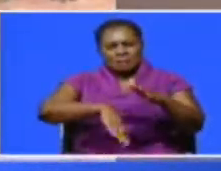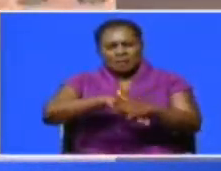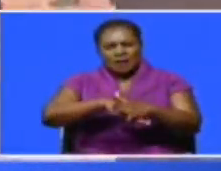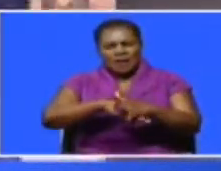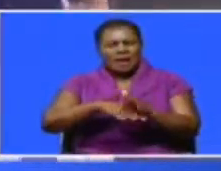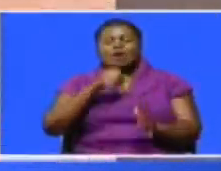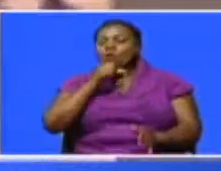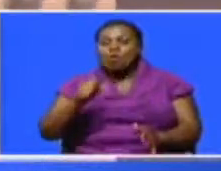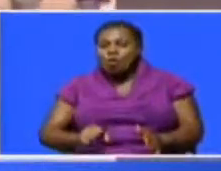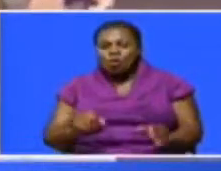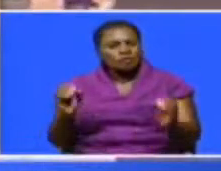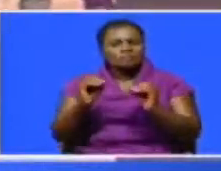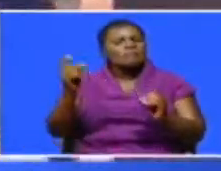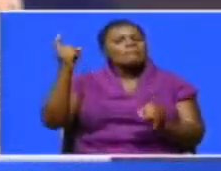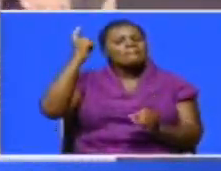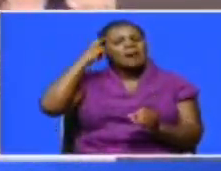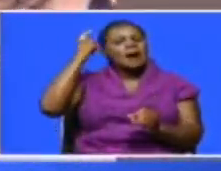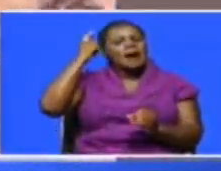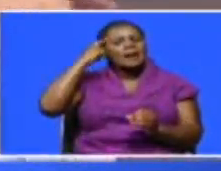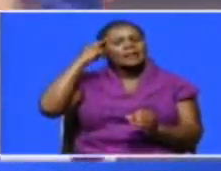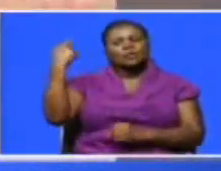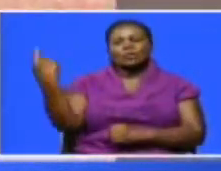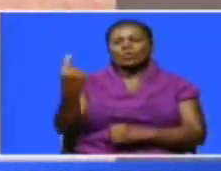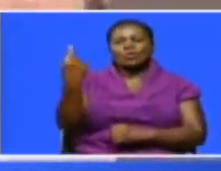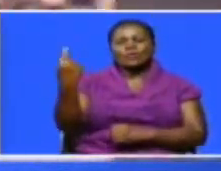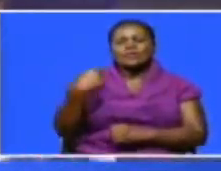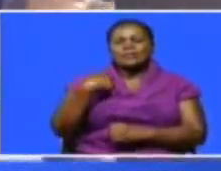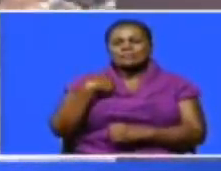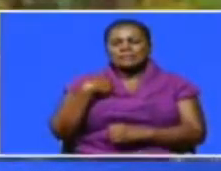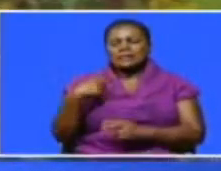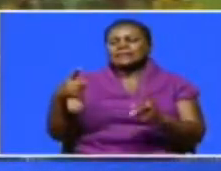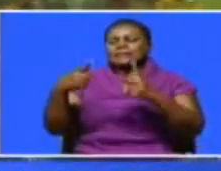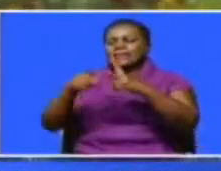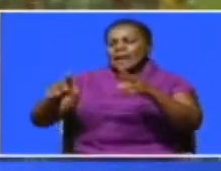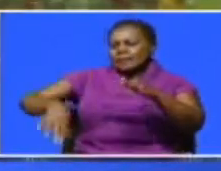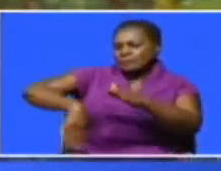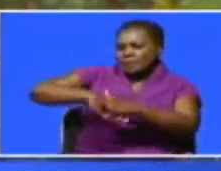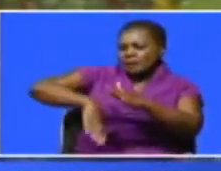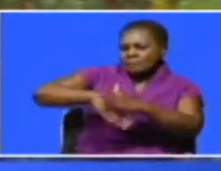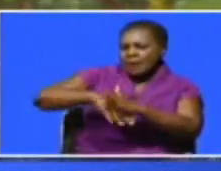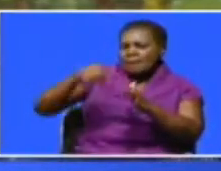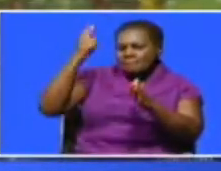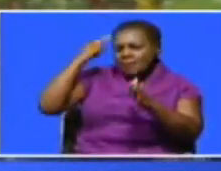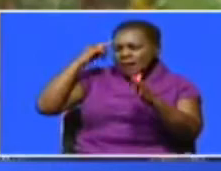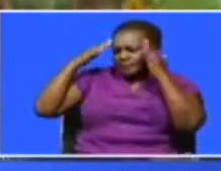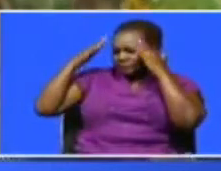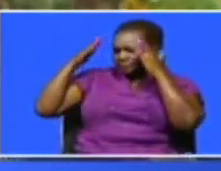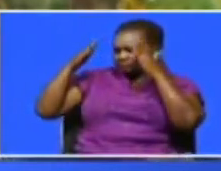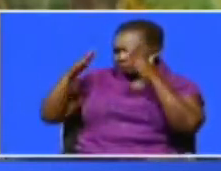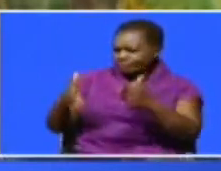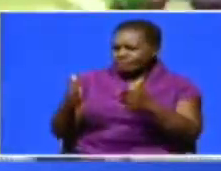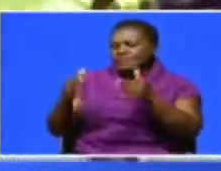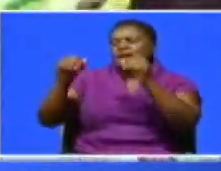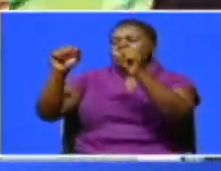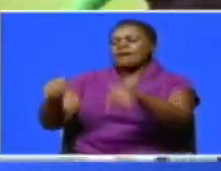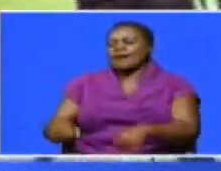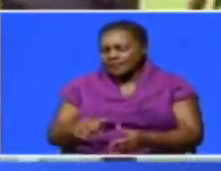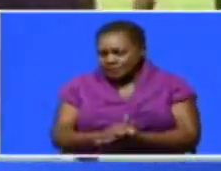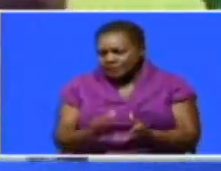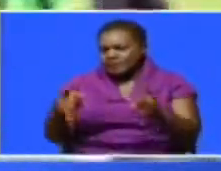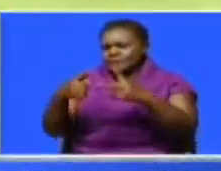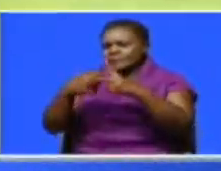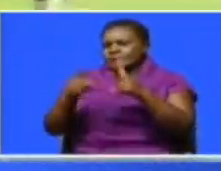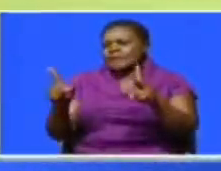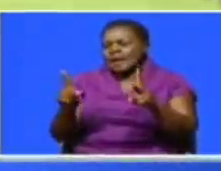CH ni akili tu. So mimi niliingia grao nikiwa na mindset ya kuwa hapa hivi naweza.